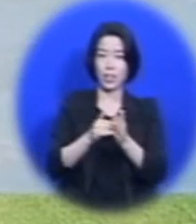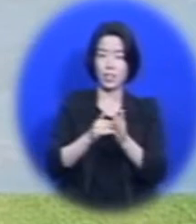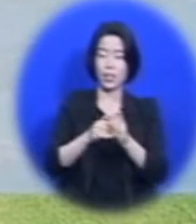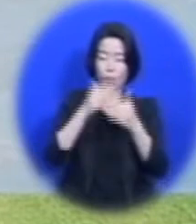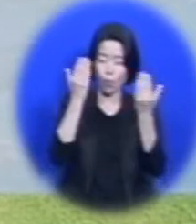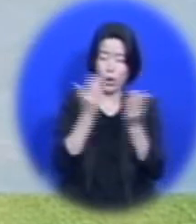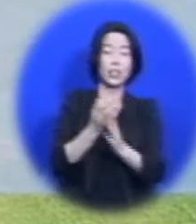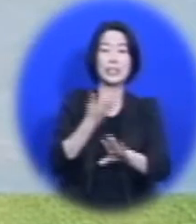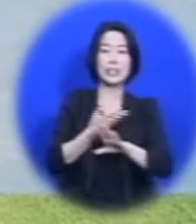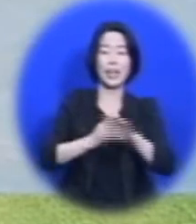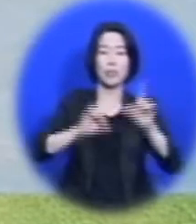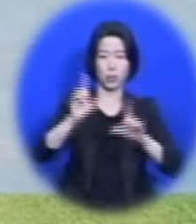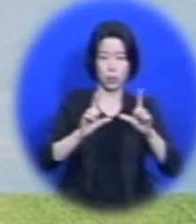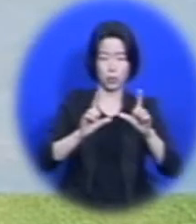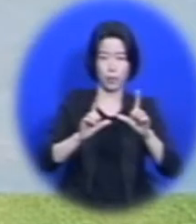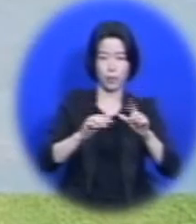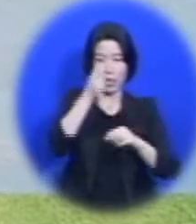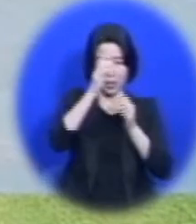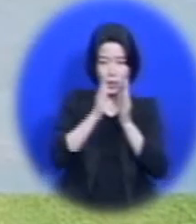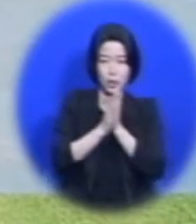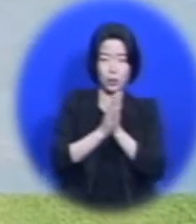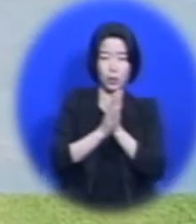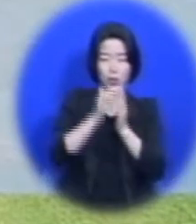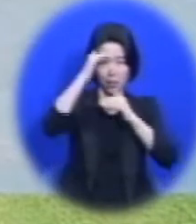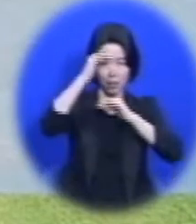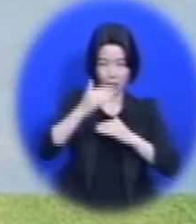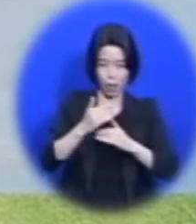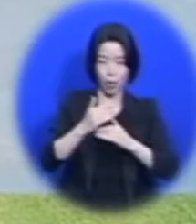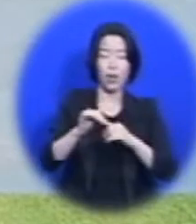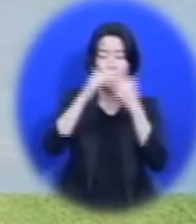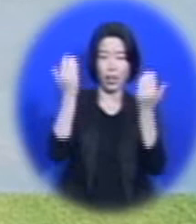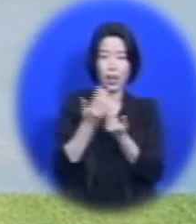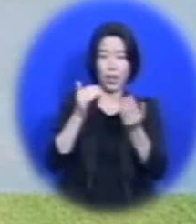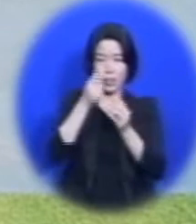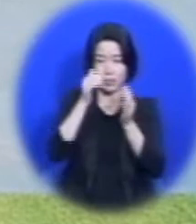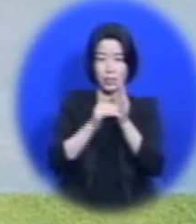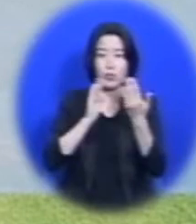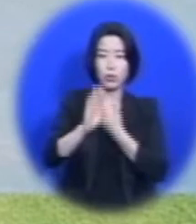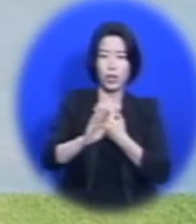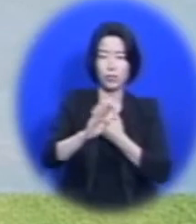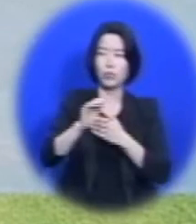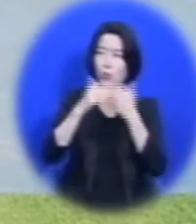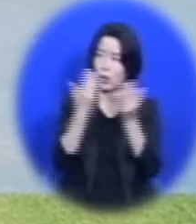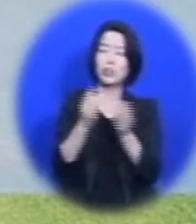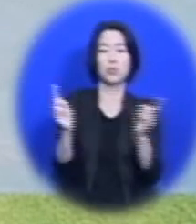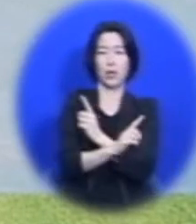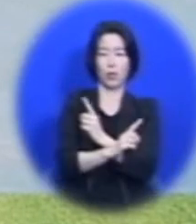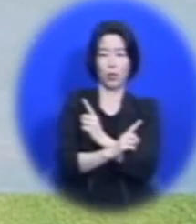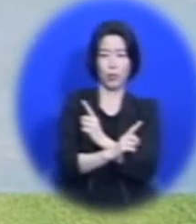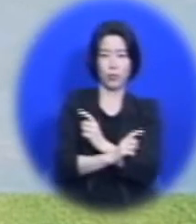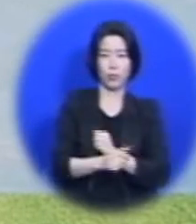않았는데 기도할 때는 갑자기 막 말투도 내용도 달라지고 기도 또 끝나고 나면 또 전혀 달라져요.